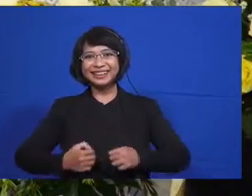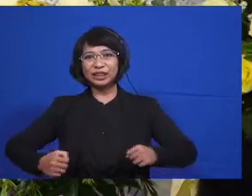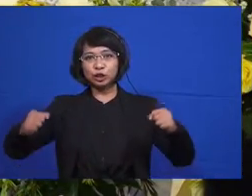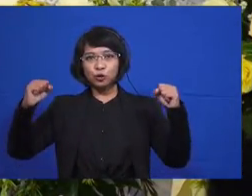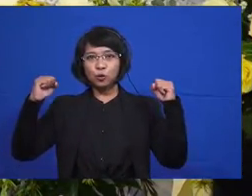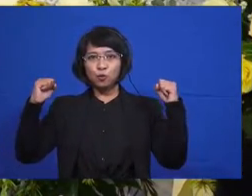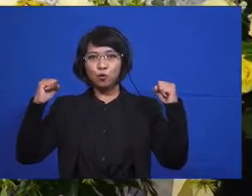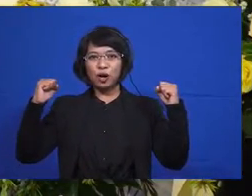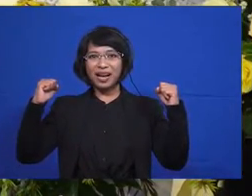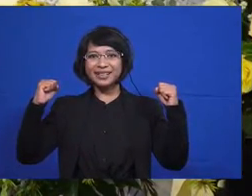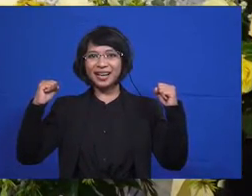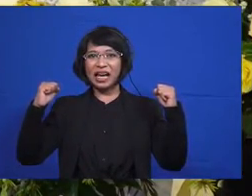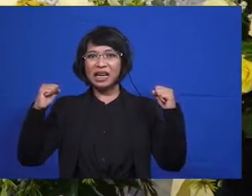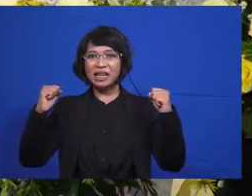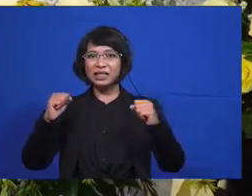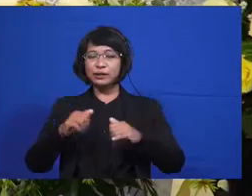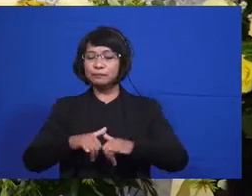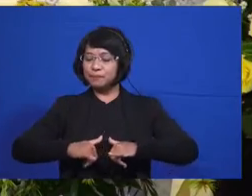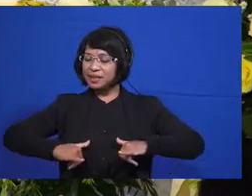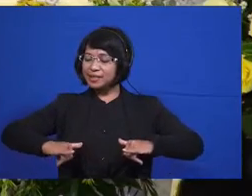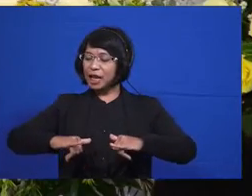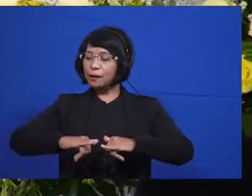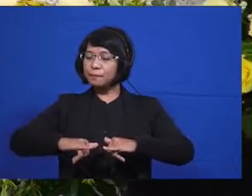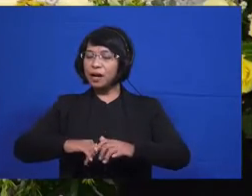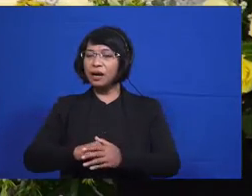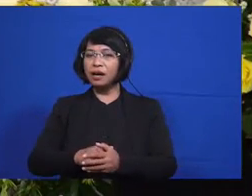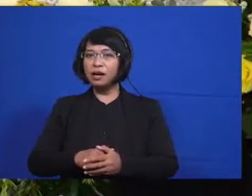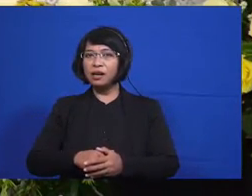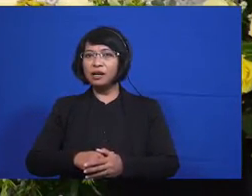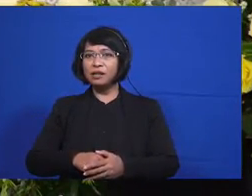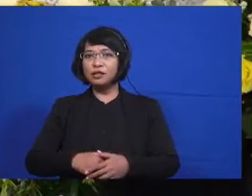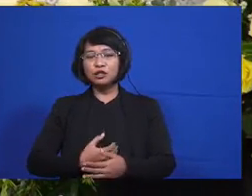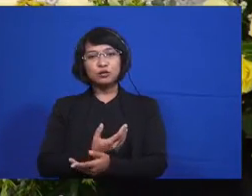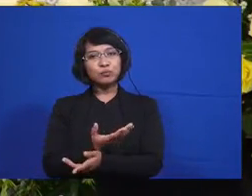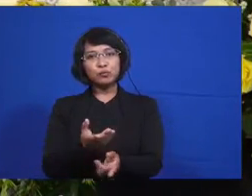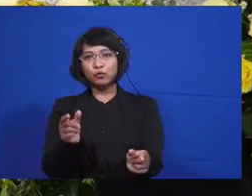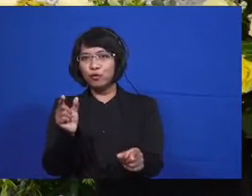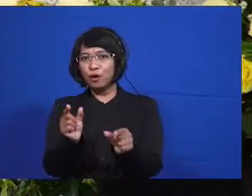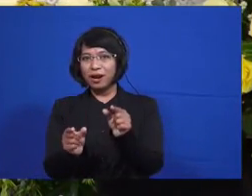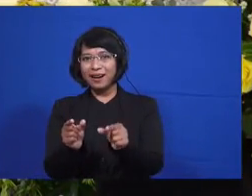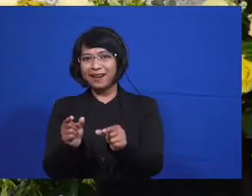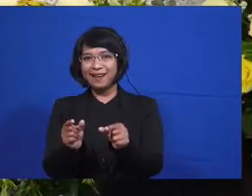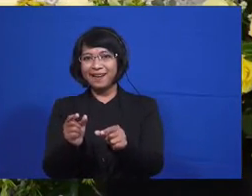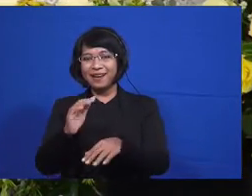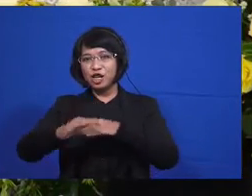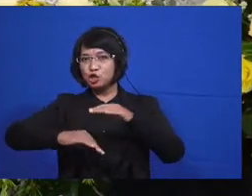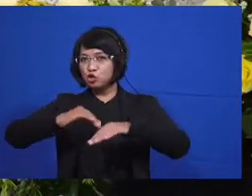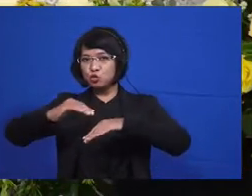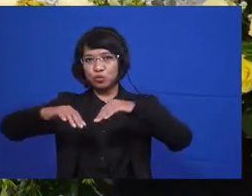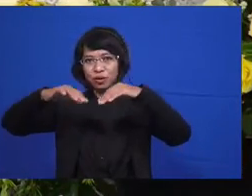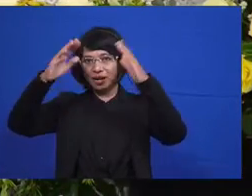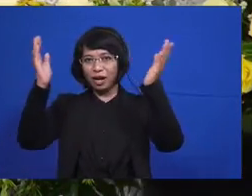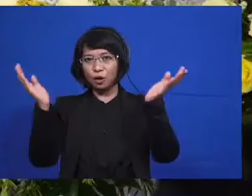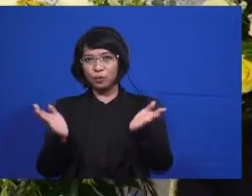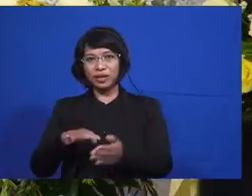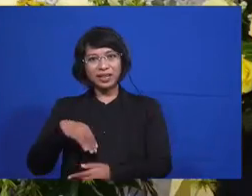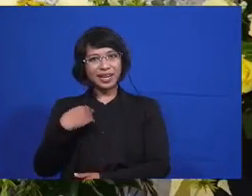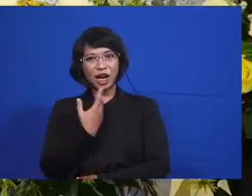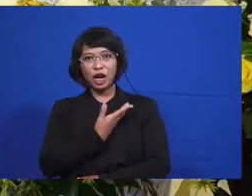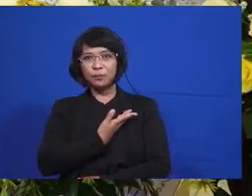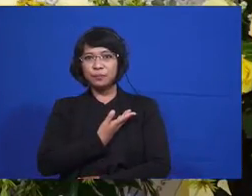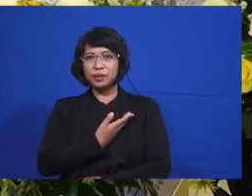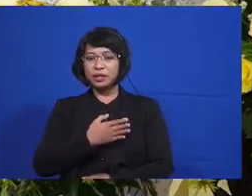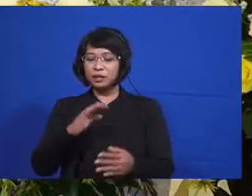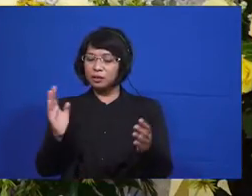kekuasaan, serta bersama seluruh laskar surgawi, kami melakukan mada